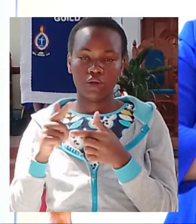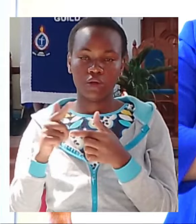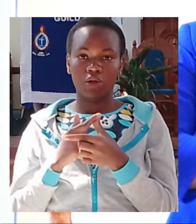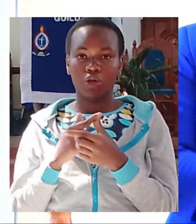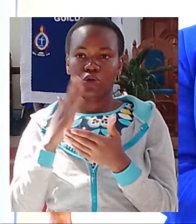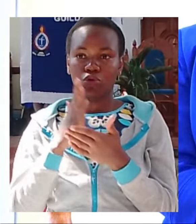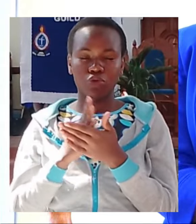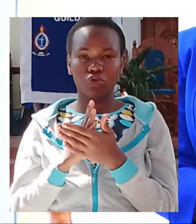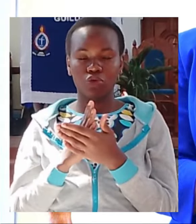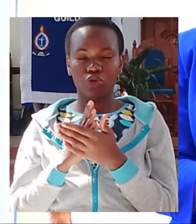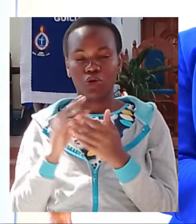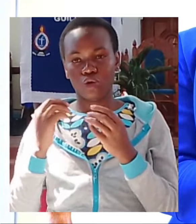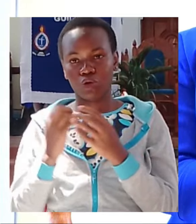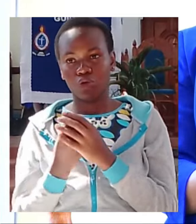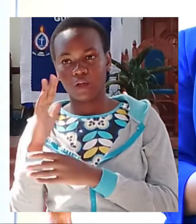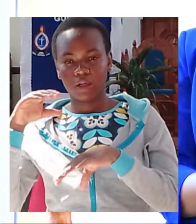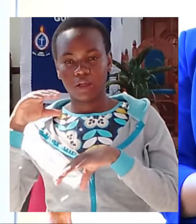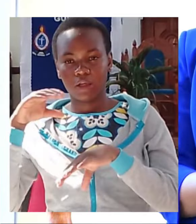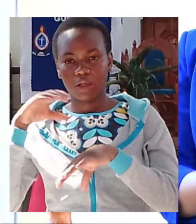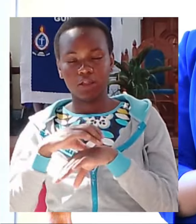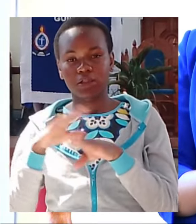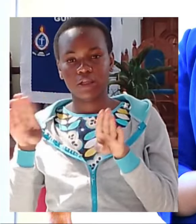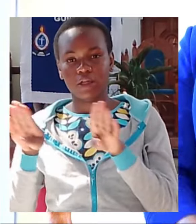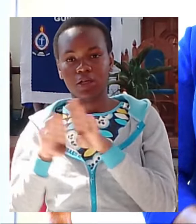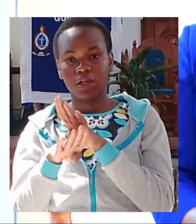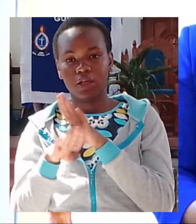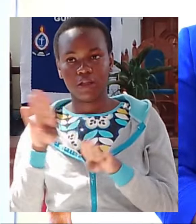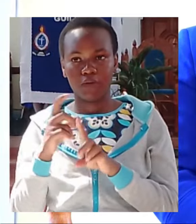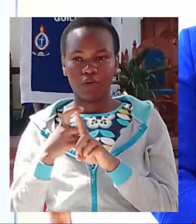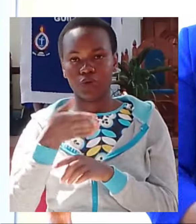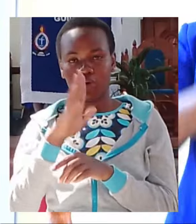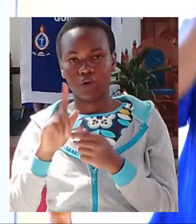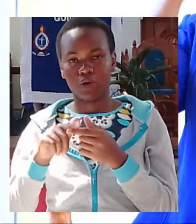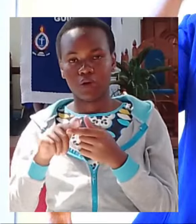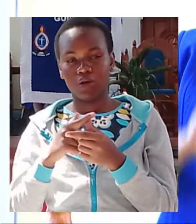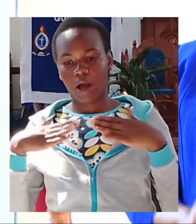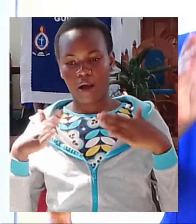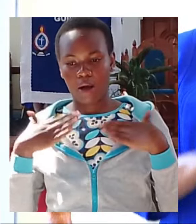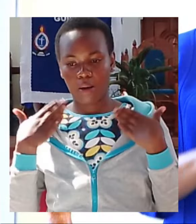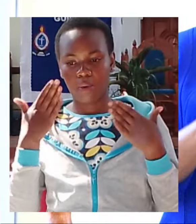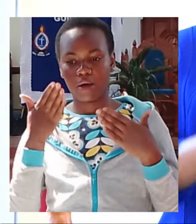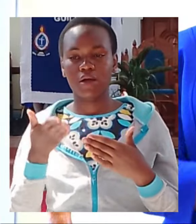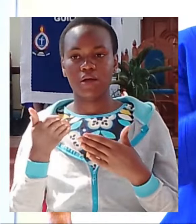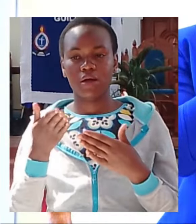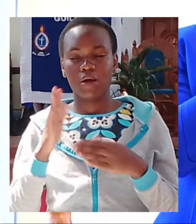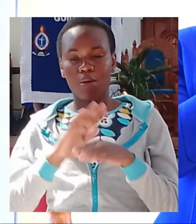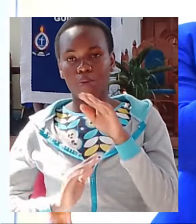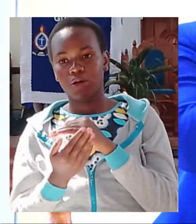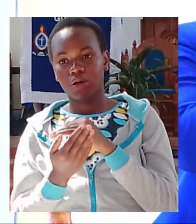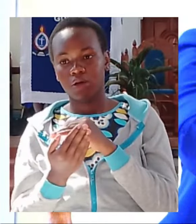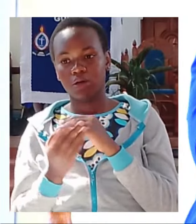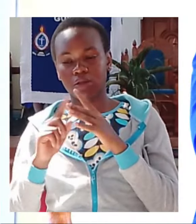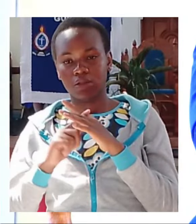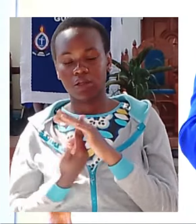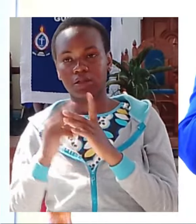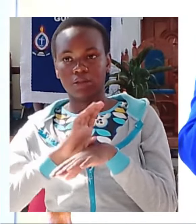spiritually you're not growing and you're not gaining anything. Usifurahi kusema leo itinerary yangu kutoka asubuhi ilikuwa nilianzia na